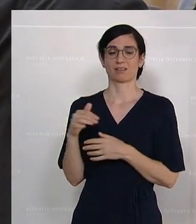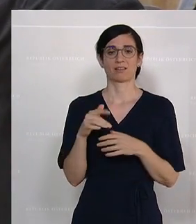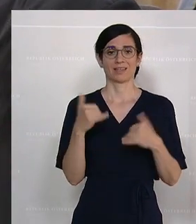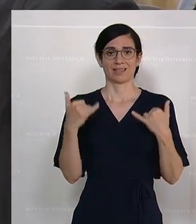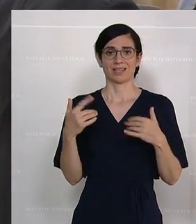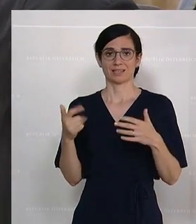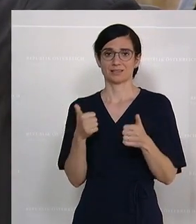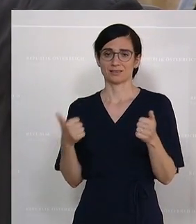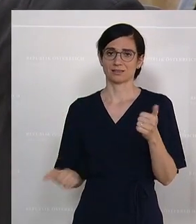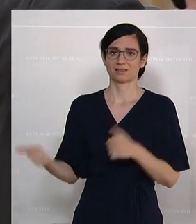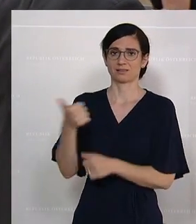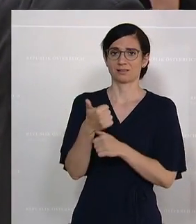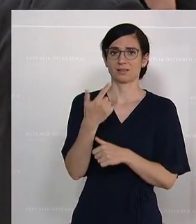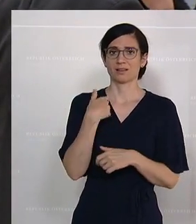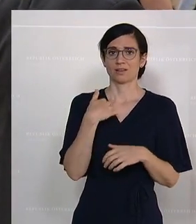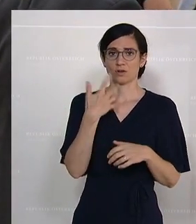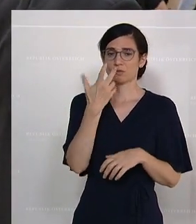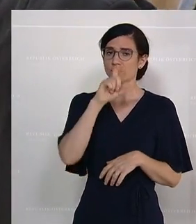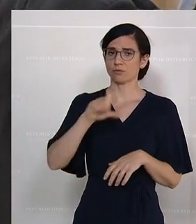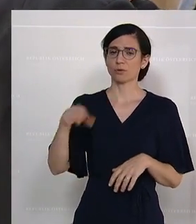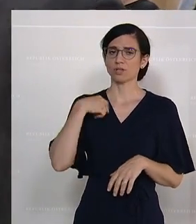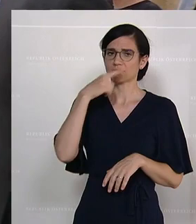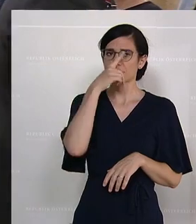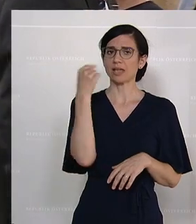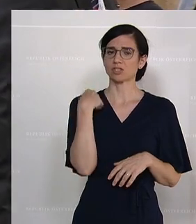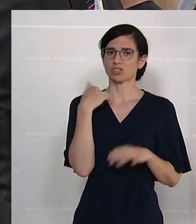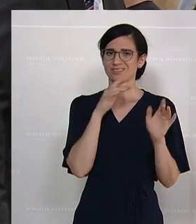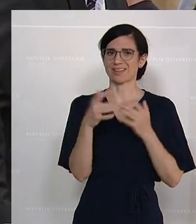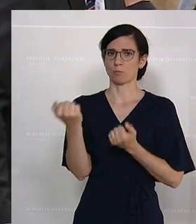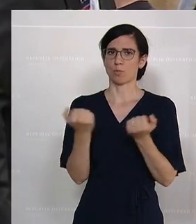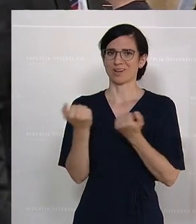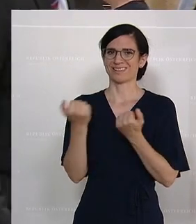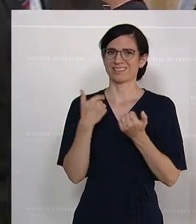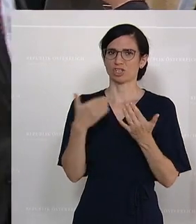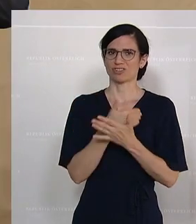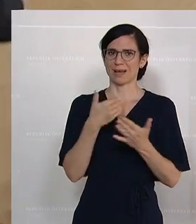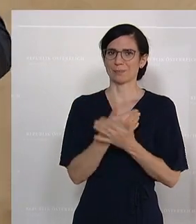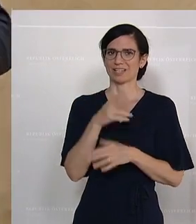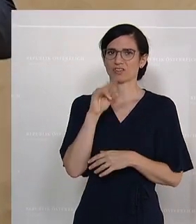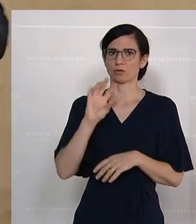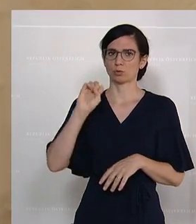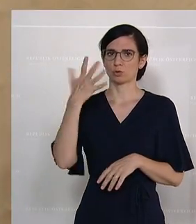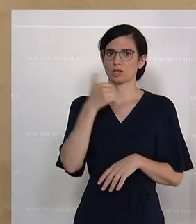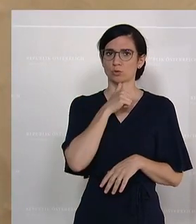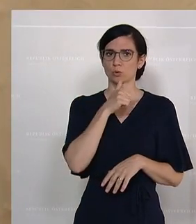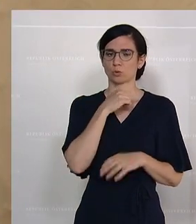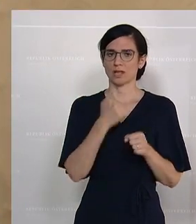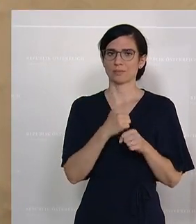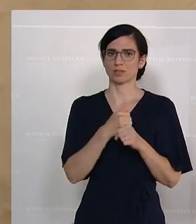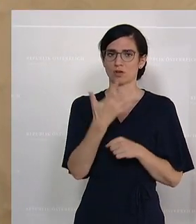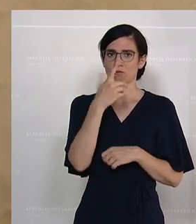schlimmer wurden wir haben fast 500 menschen 500 menschen in den politischen kabinetten von türkis und grün arbeiten